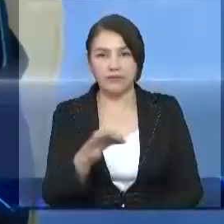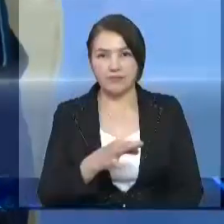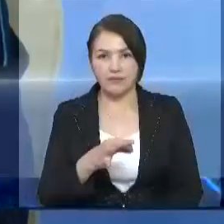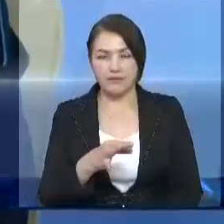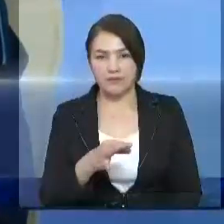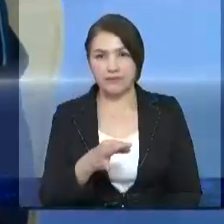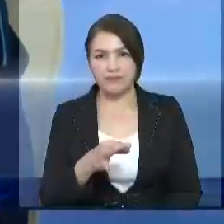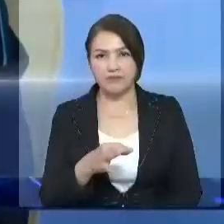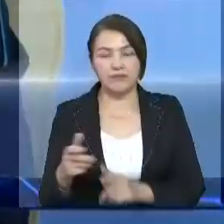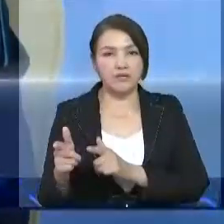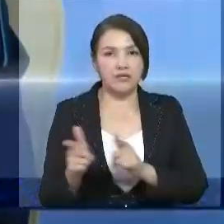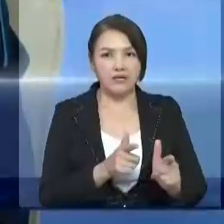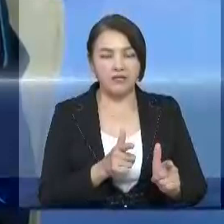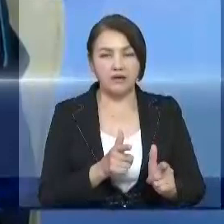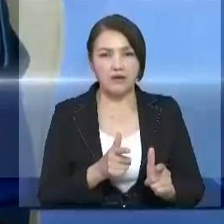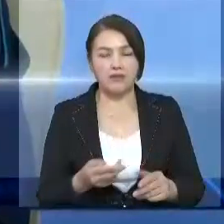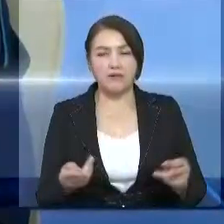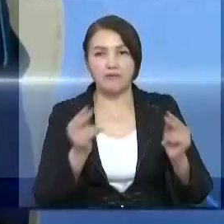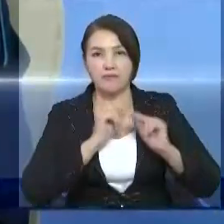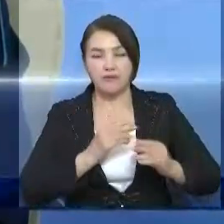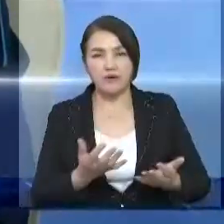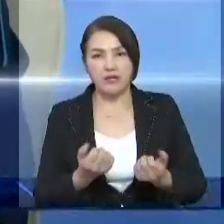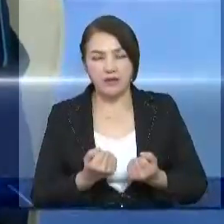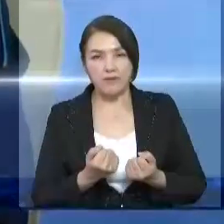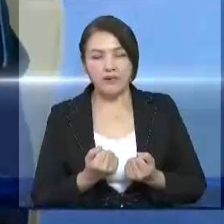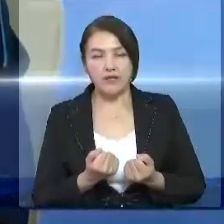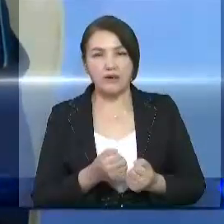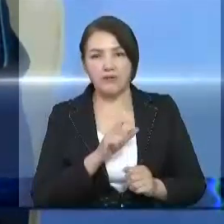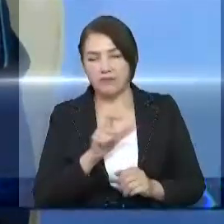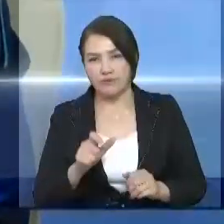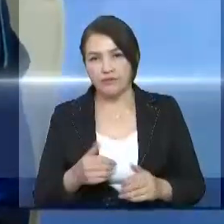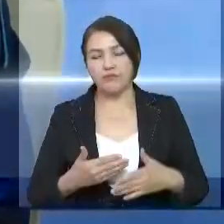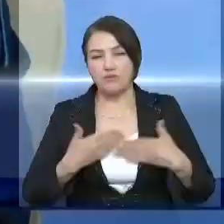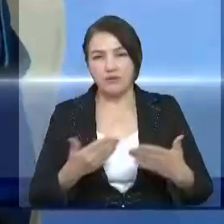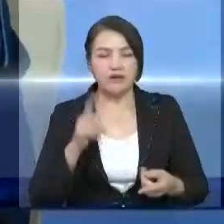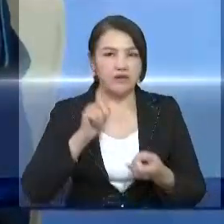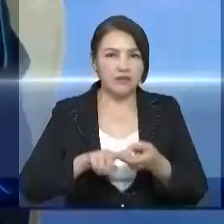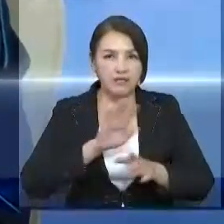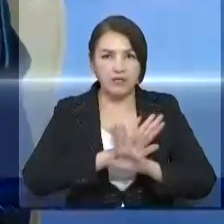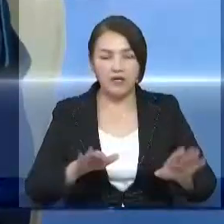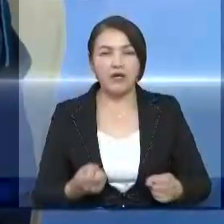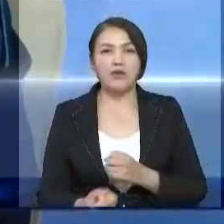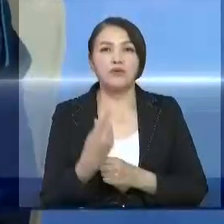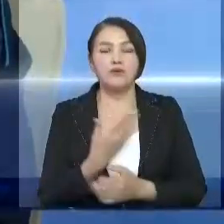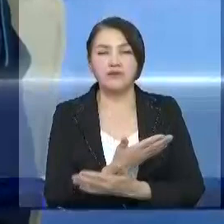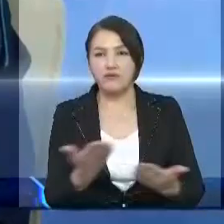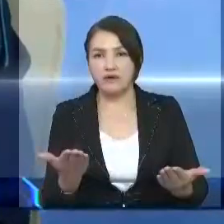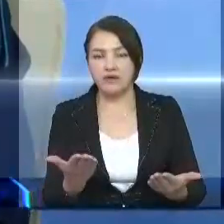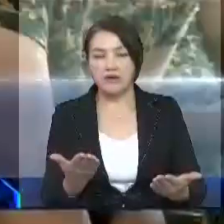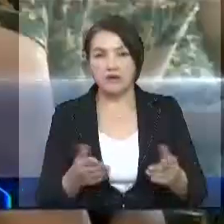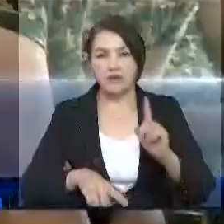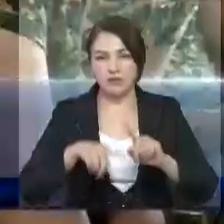область готовы принять на работу достойных ребят не зависимо Откуда вы